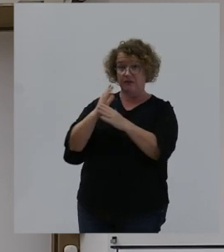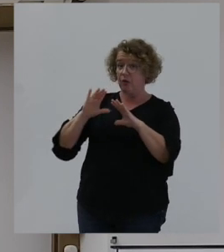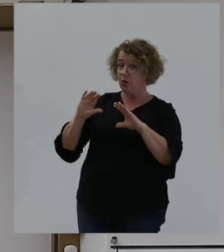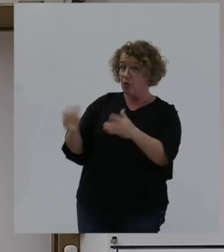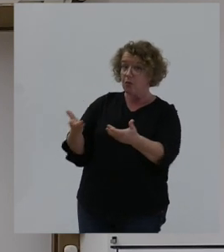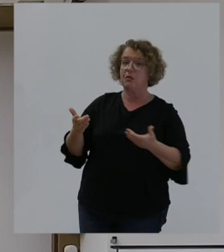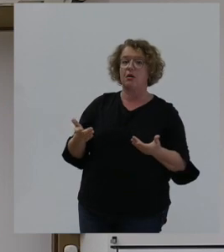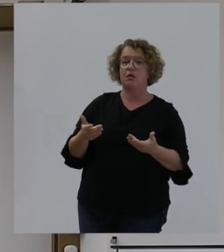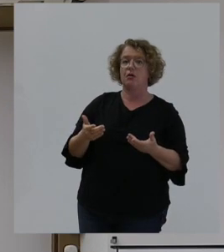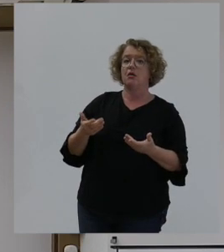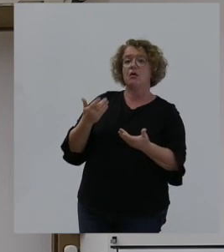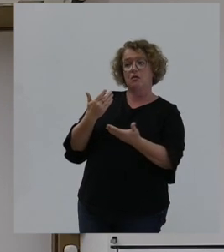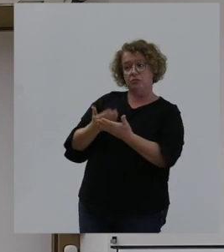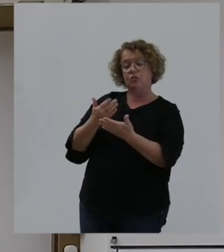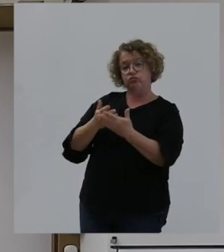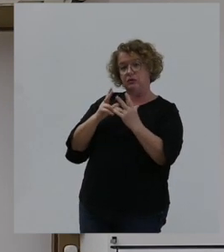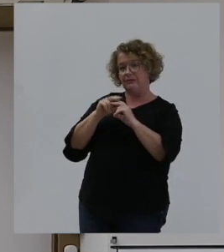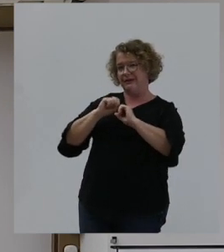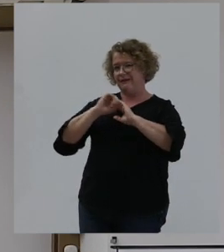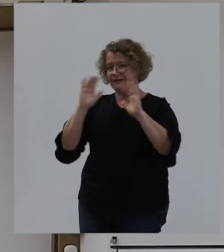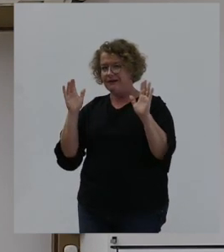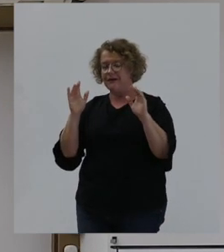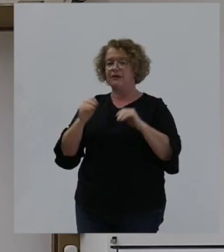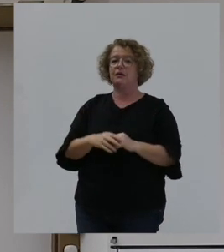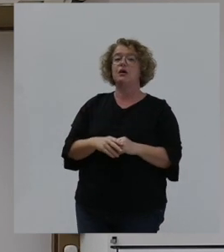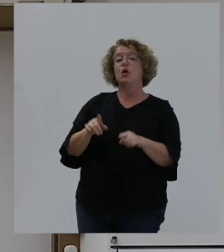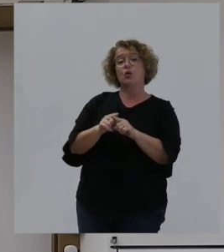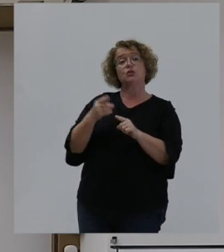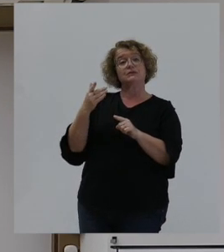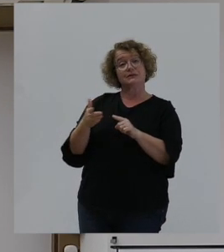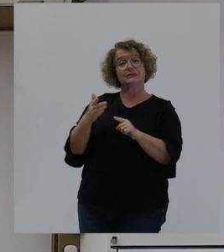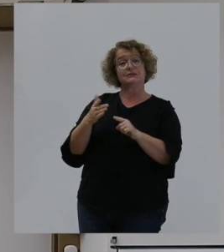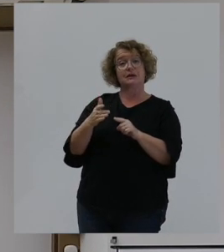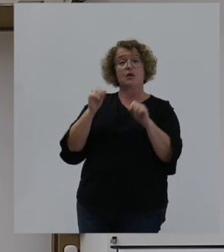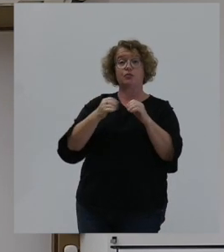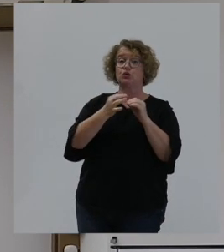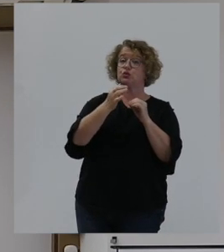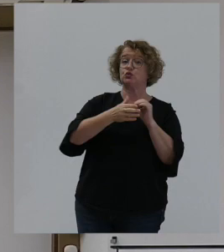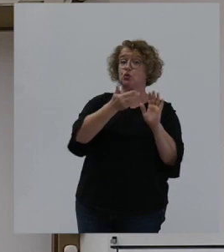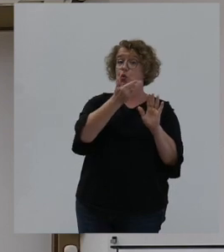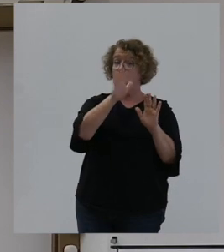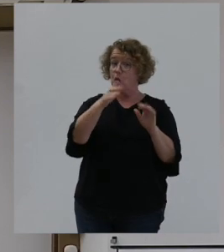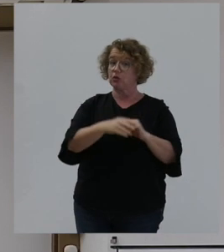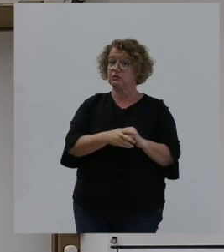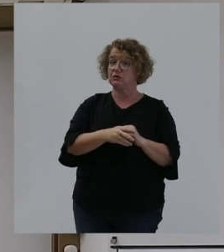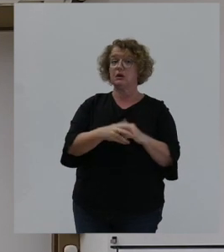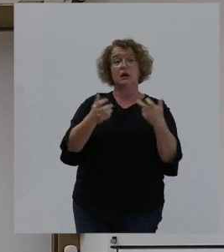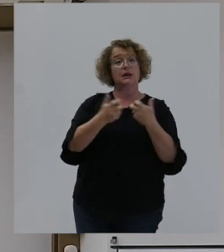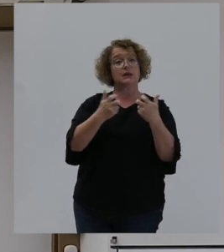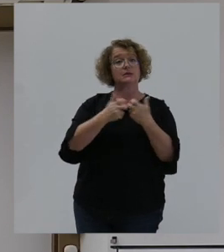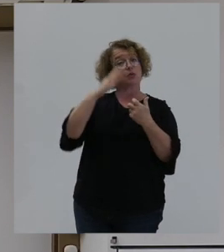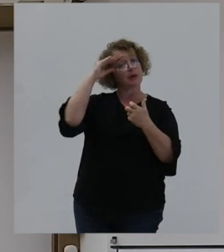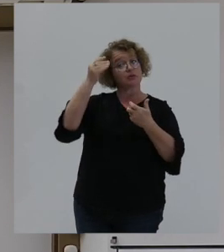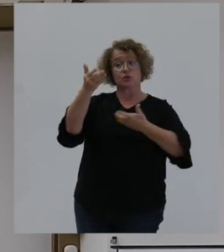pour vous permettre de vous expliquer? Et est-ce que celle-ci aurait pu être plus efficace et meilleure, y compris dans la communication avec les